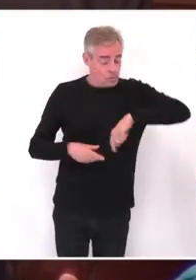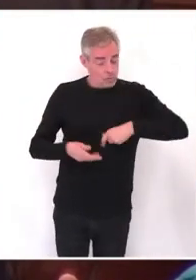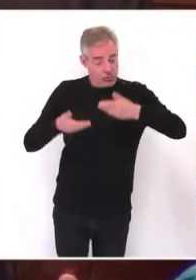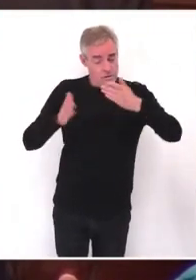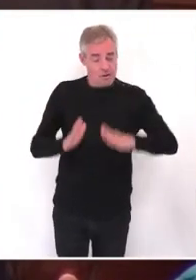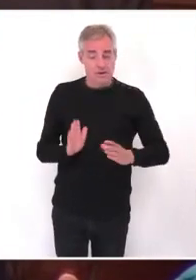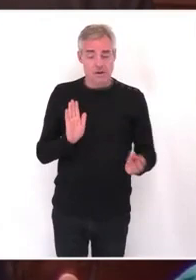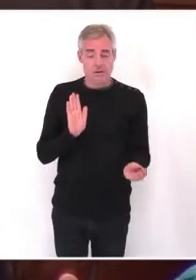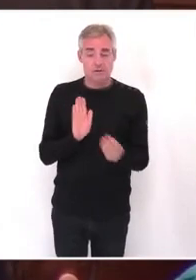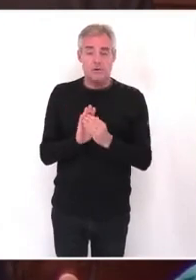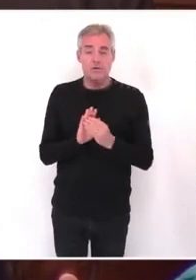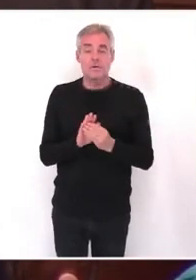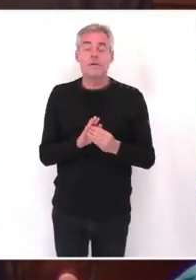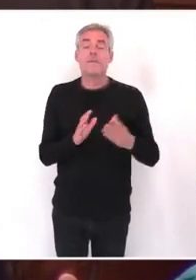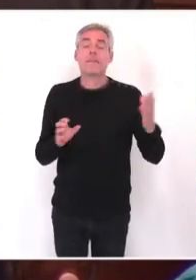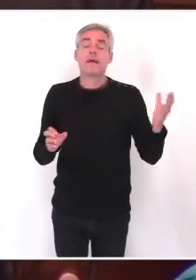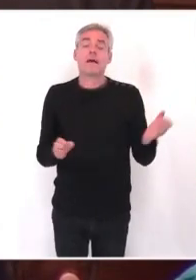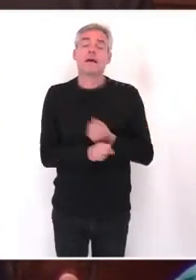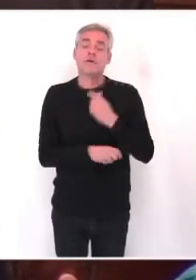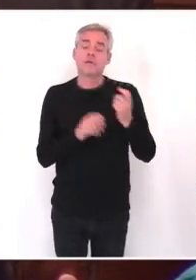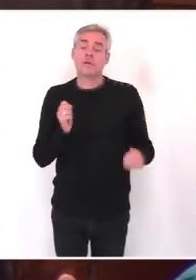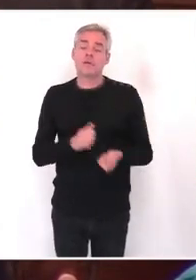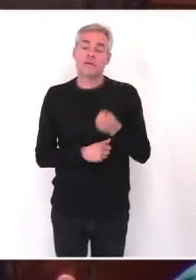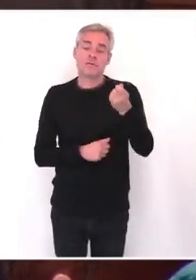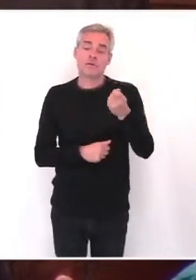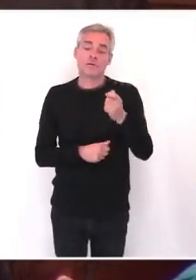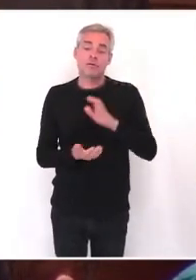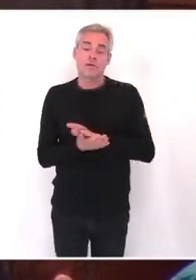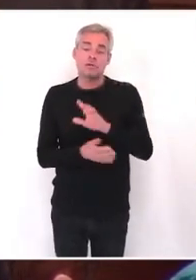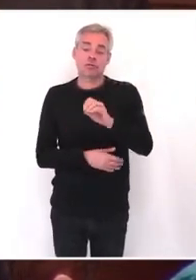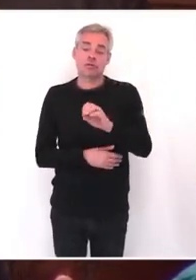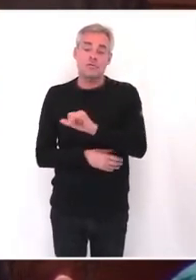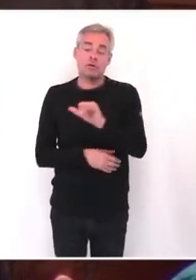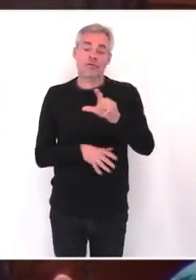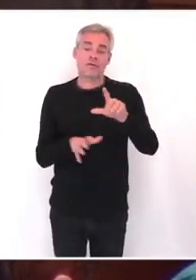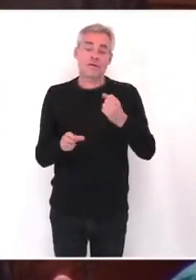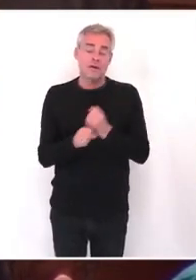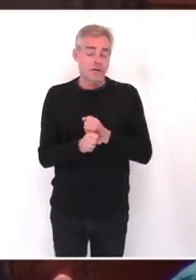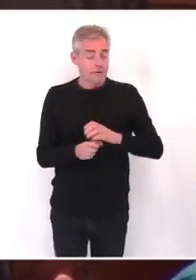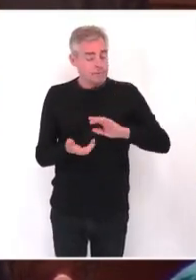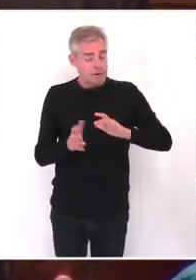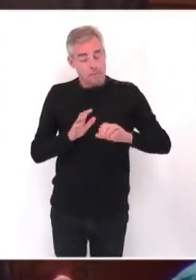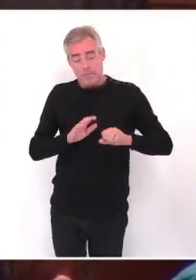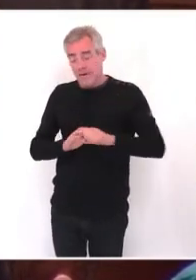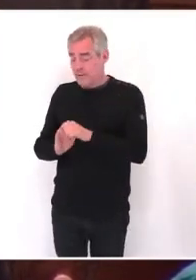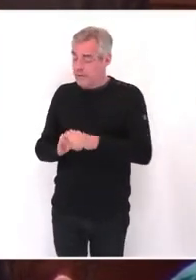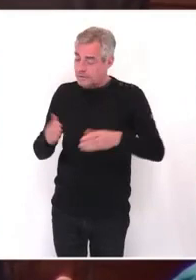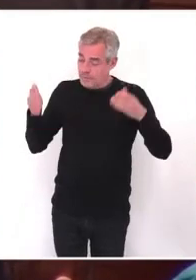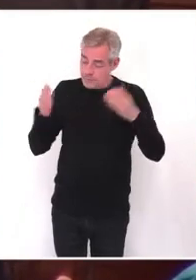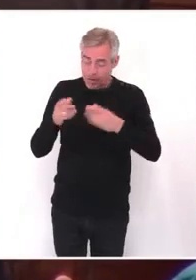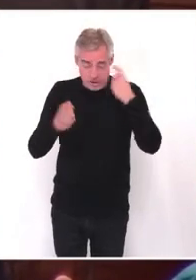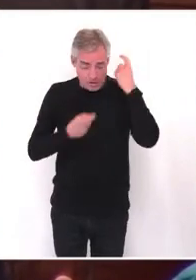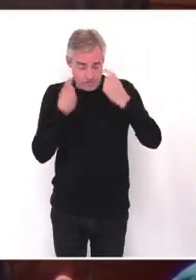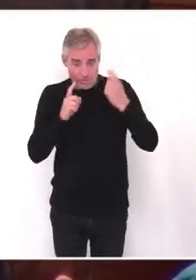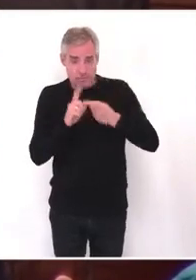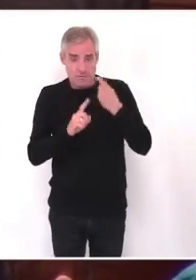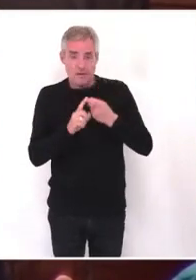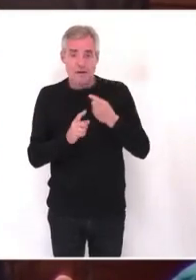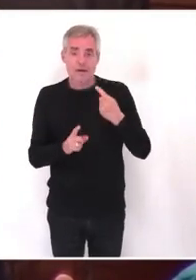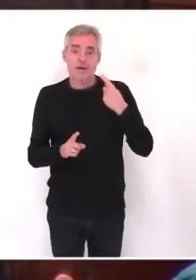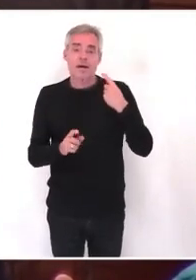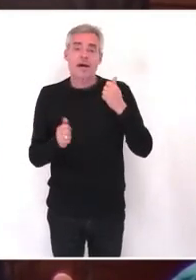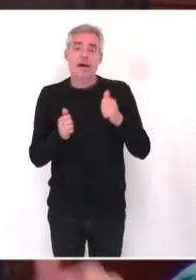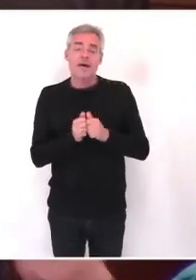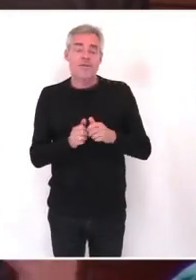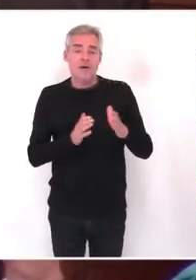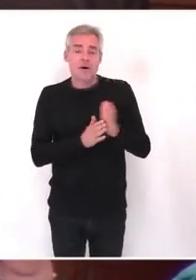fixons. La réussite éducative de 0 à 25 ans fera l'objet de toutes les attentions et d'une réflexion particulière, avec